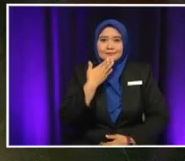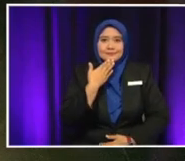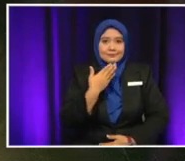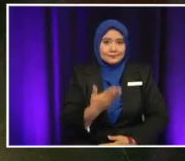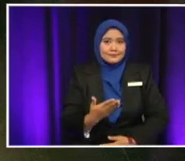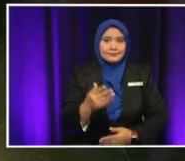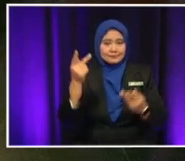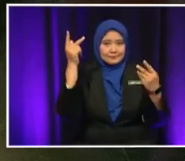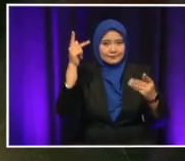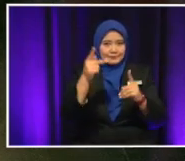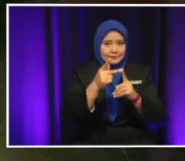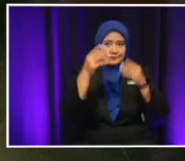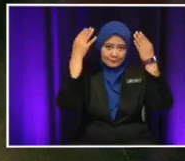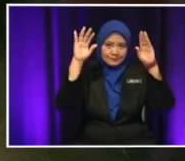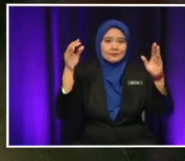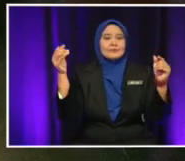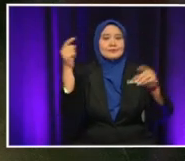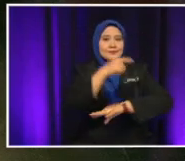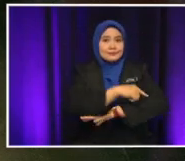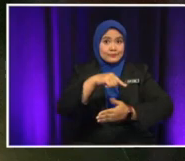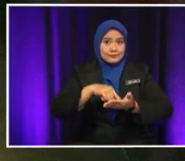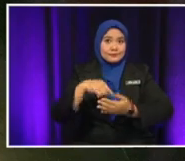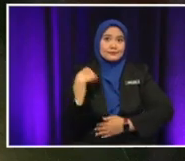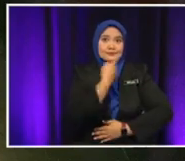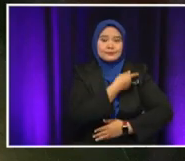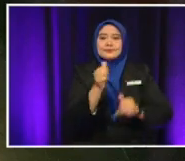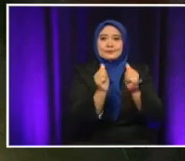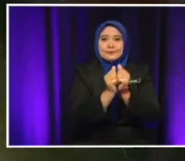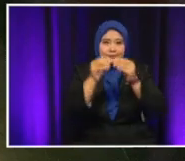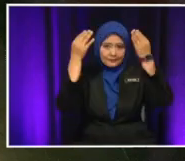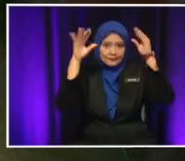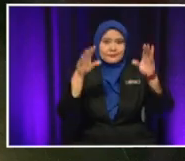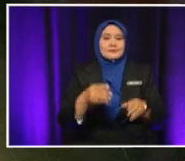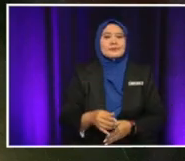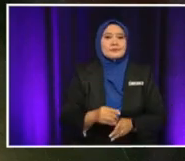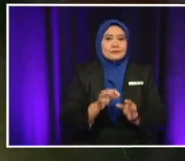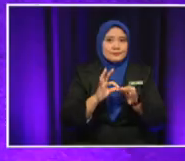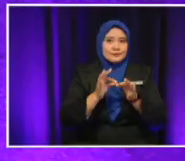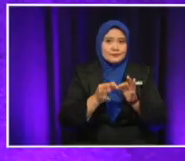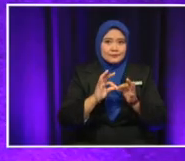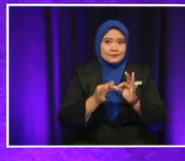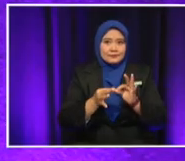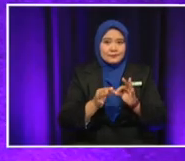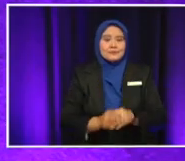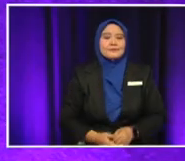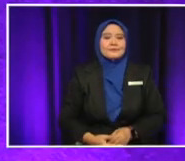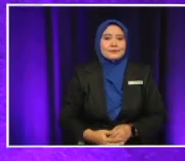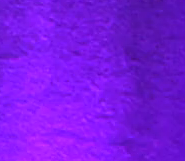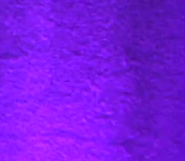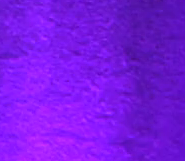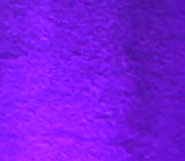dengan kita hari ini dan kita juga bersama dengan juru bahasa isyarat kita yaitu